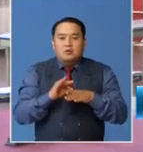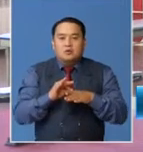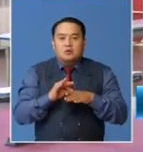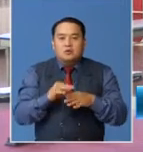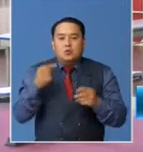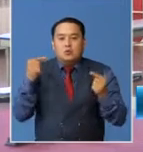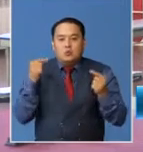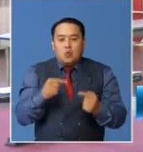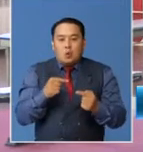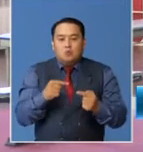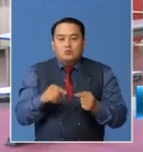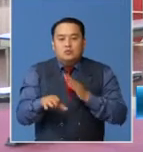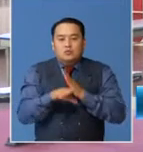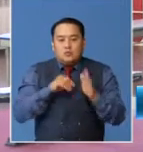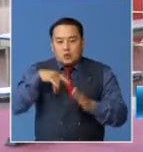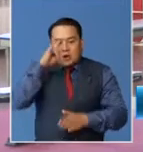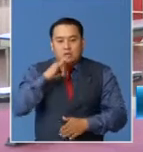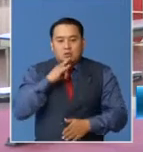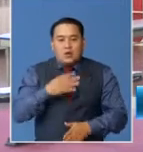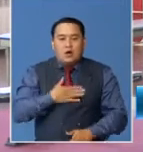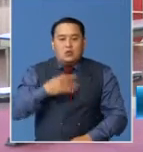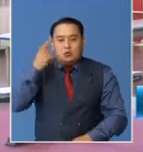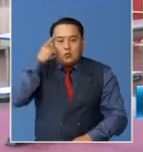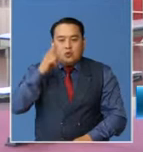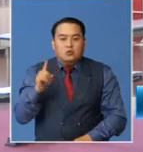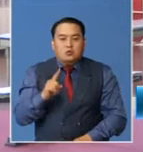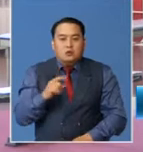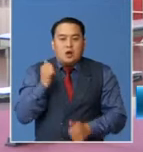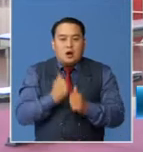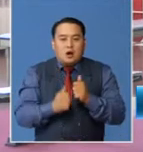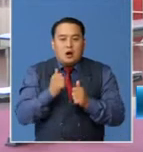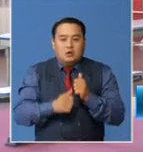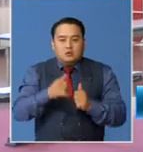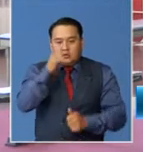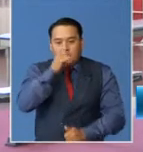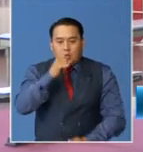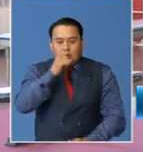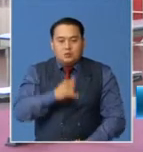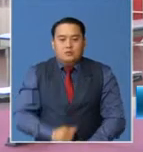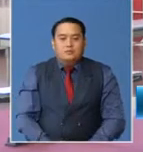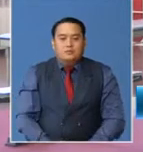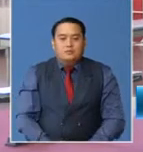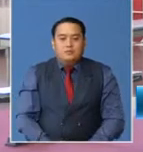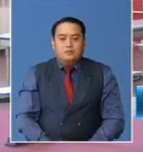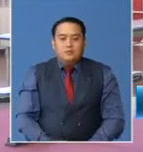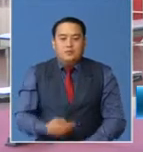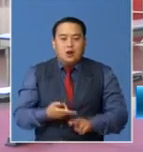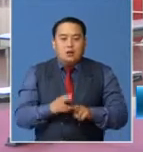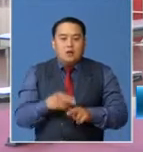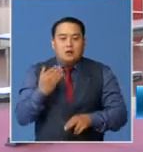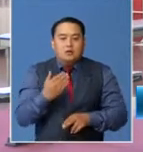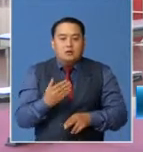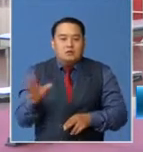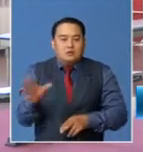конкретно укрепиться в сборной Казахстана, я думаю, это не каждому удается. Но она, тем не менее, она